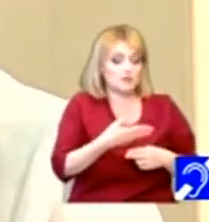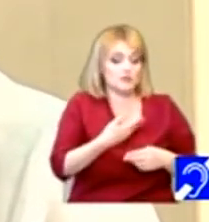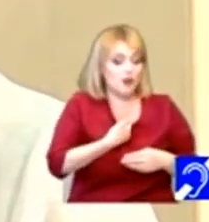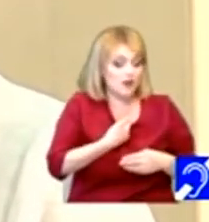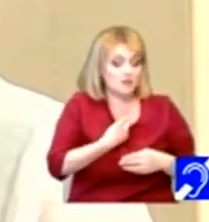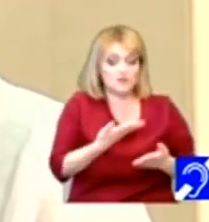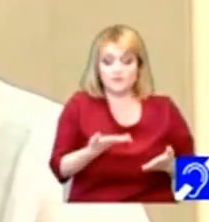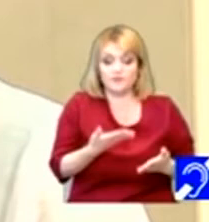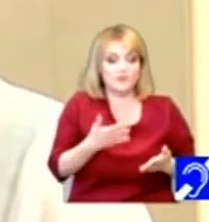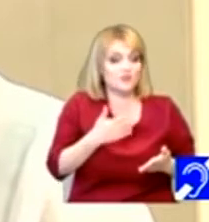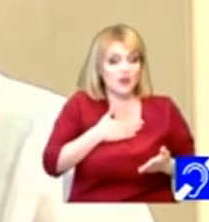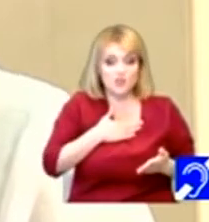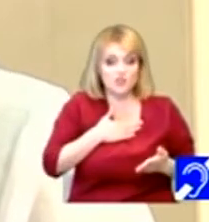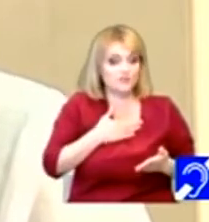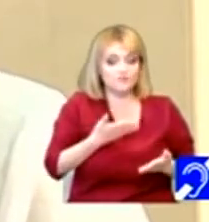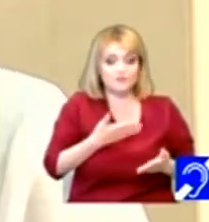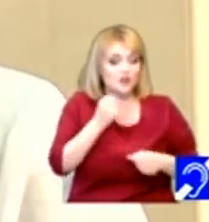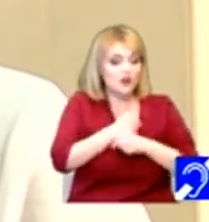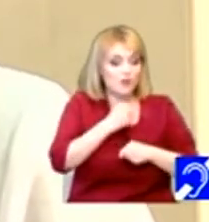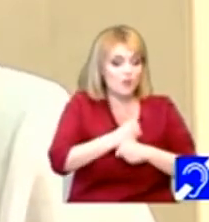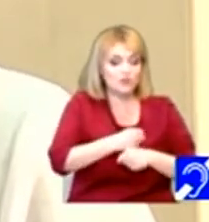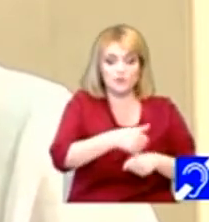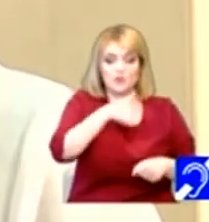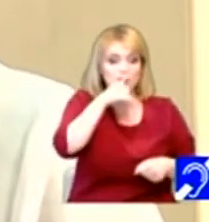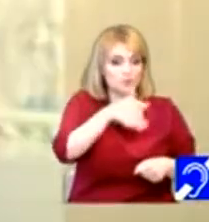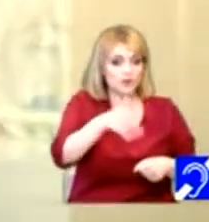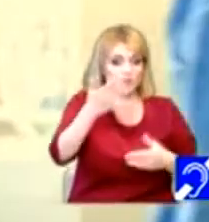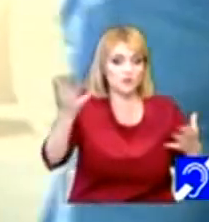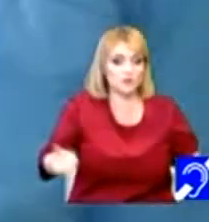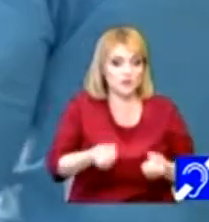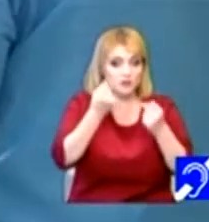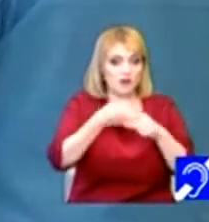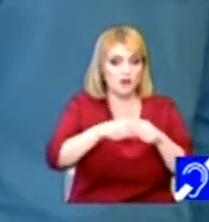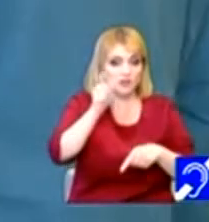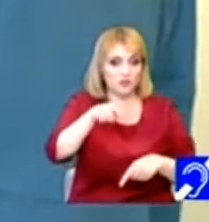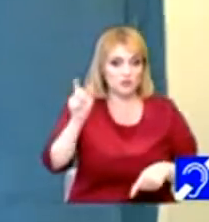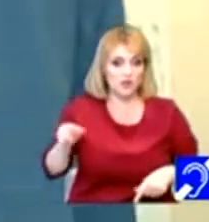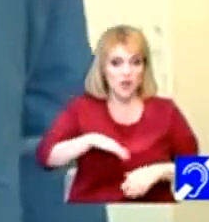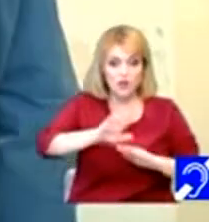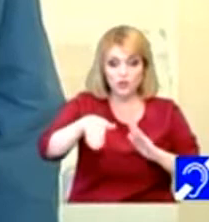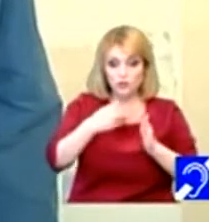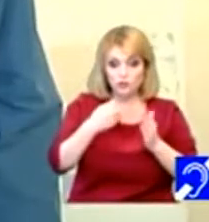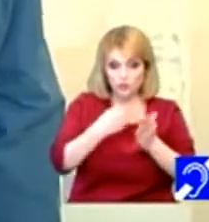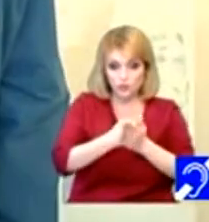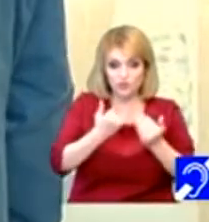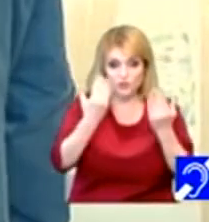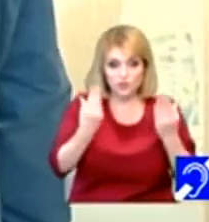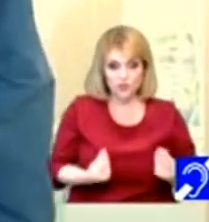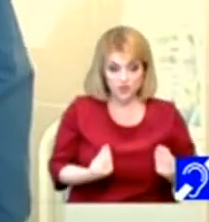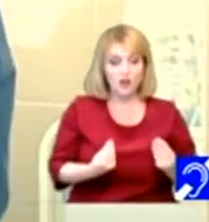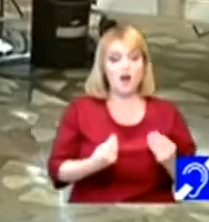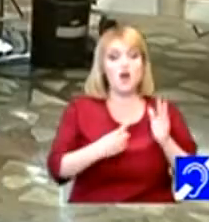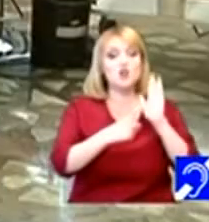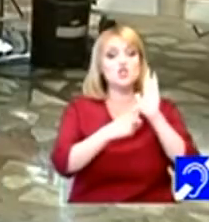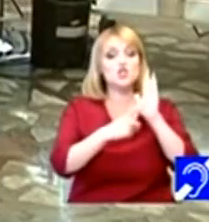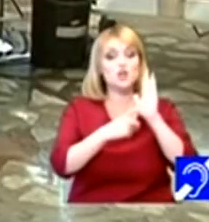sănătate nu ar fi posibil de a o gestiona mai eficient. Până astăzi, 664 de bărbați au donat plasmă